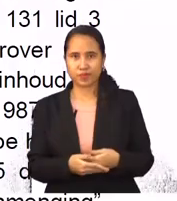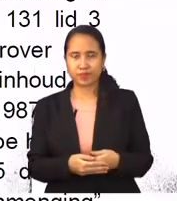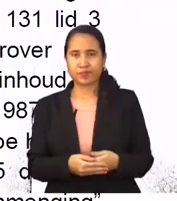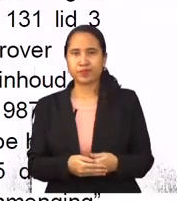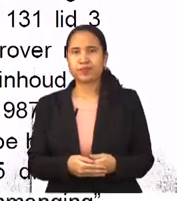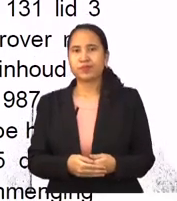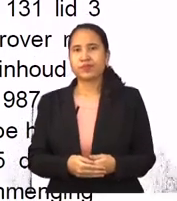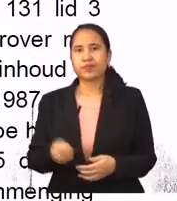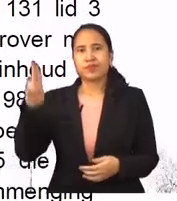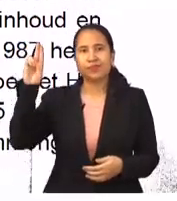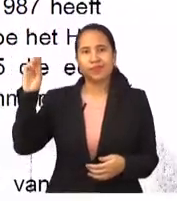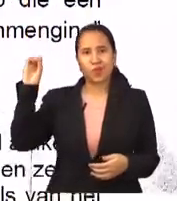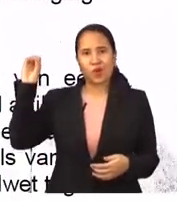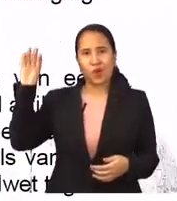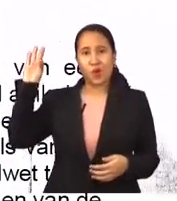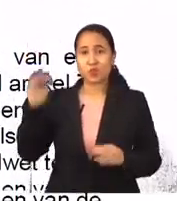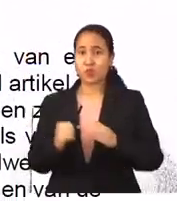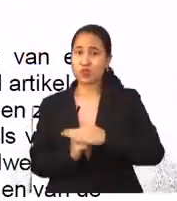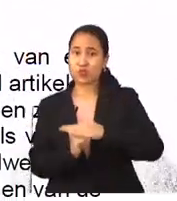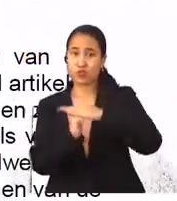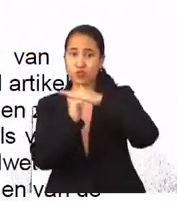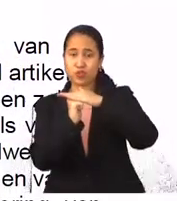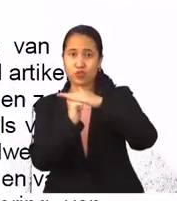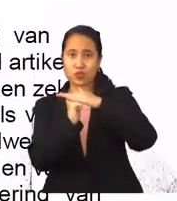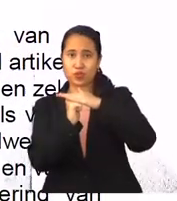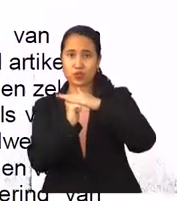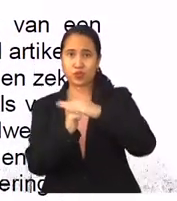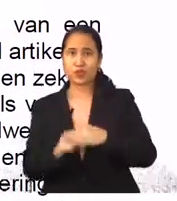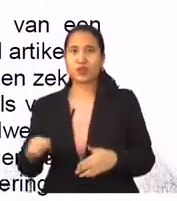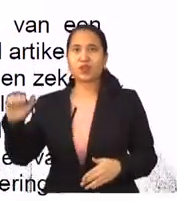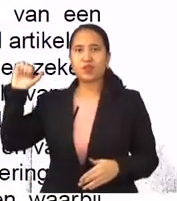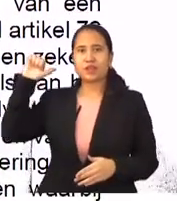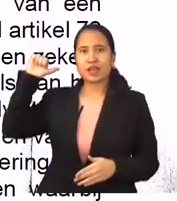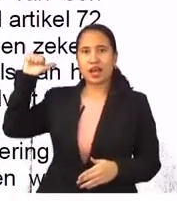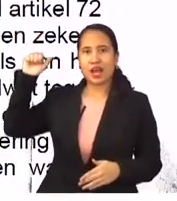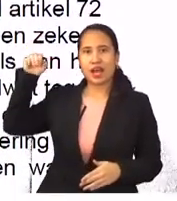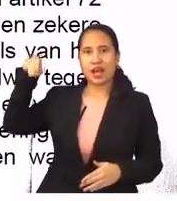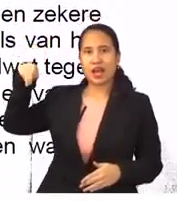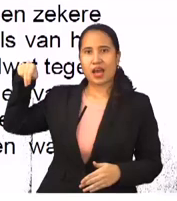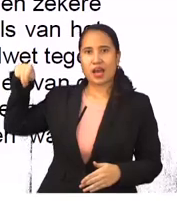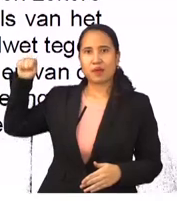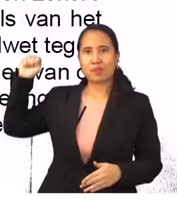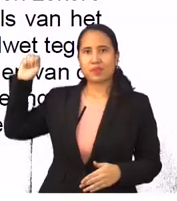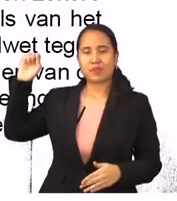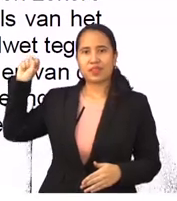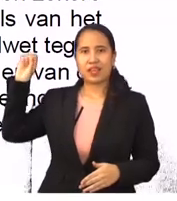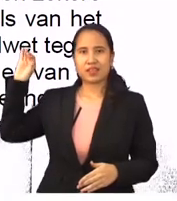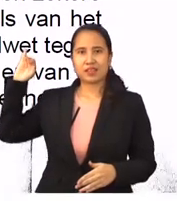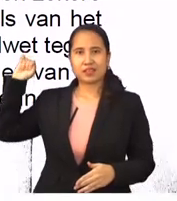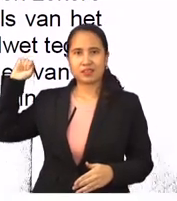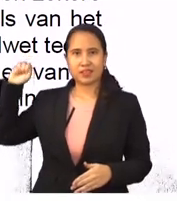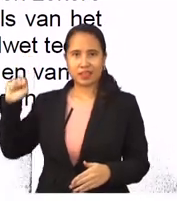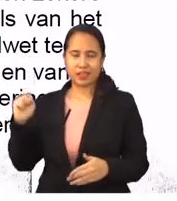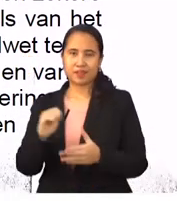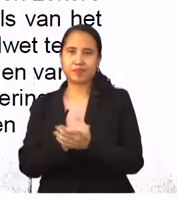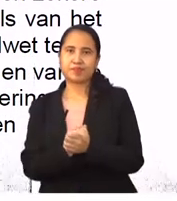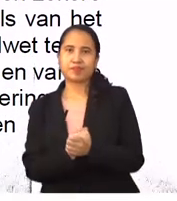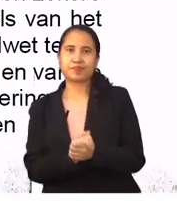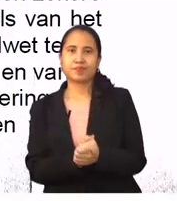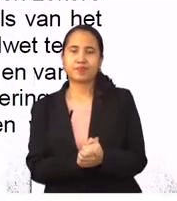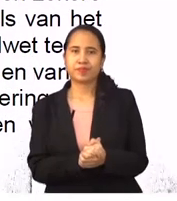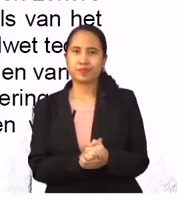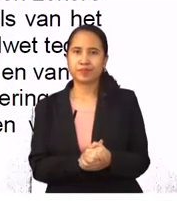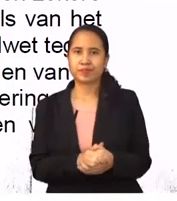Het Hof vindt daarom steun voor de legitimiteit van de amnestieverlening. Nu in artikel 72 onder G grondwet